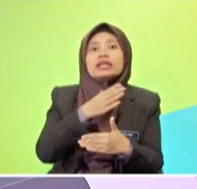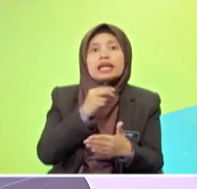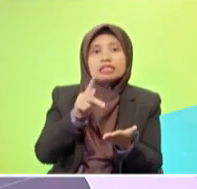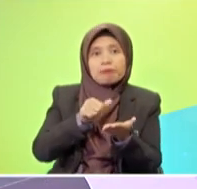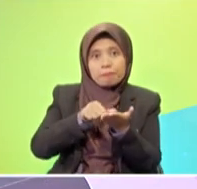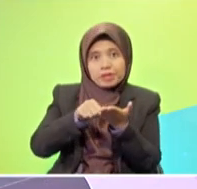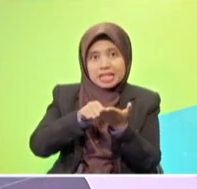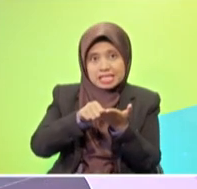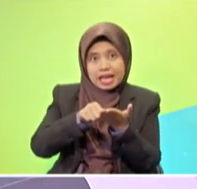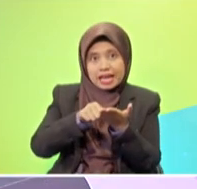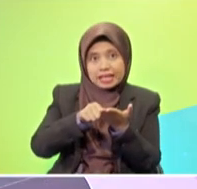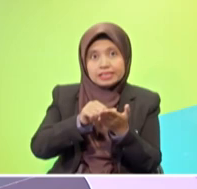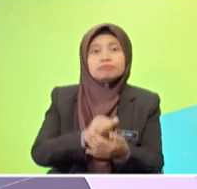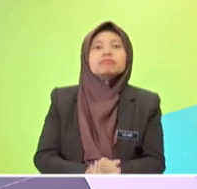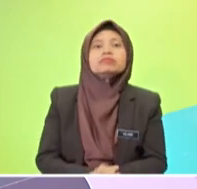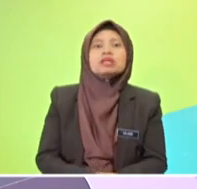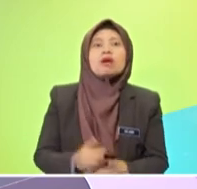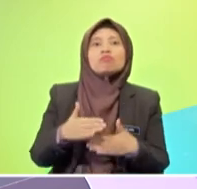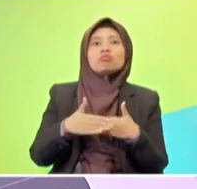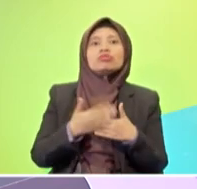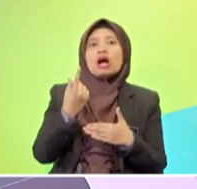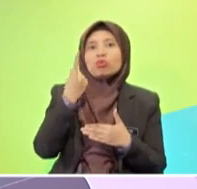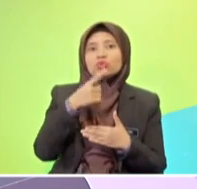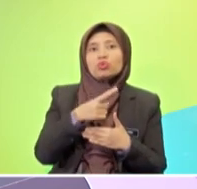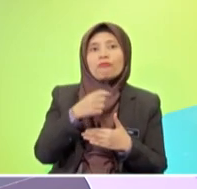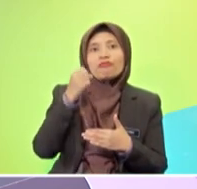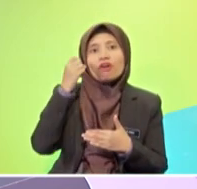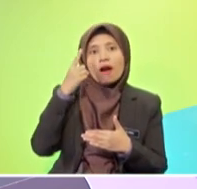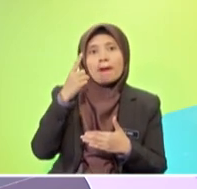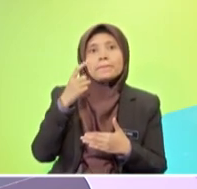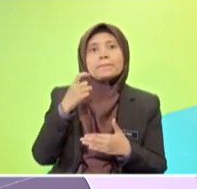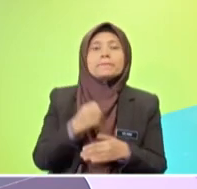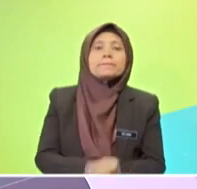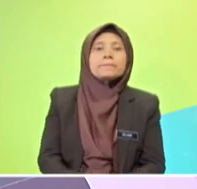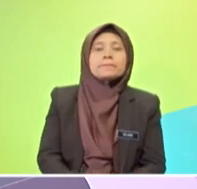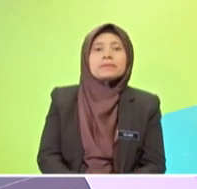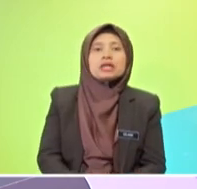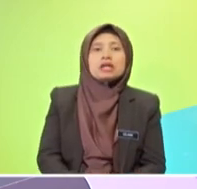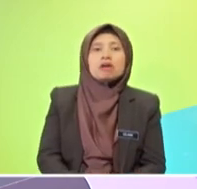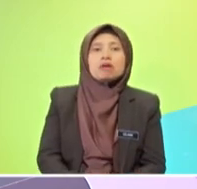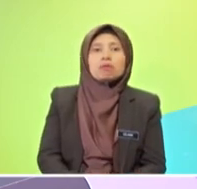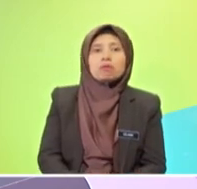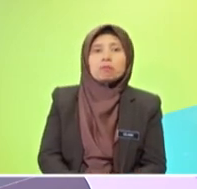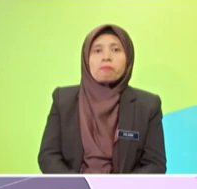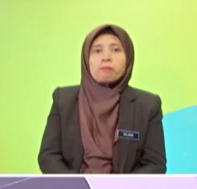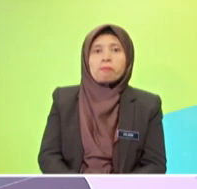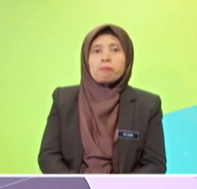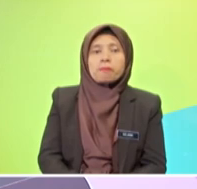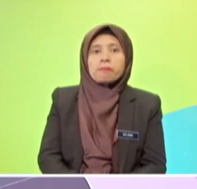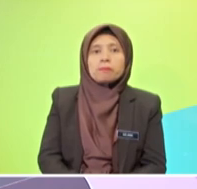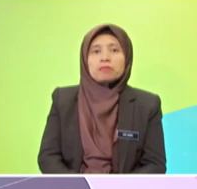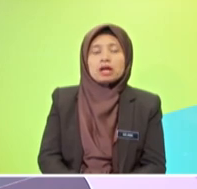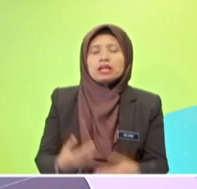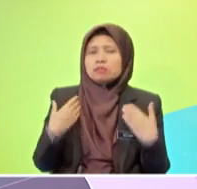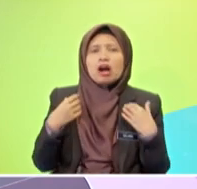tekniknya sebenarnya mudah untuk murid-murid memahami pemahaman memahami waktu activity membaca Sebenarnya